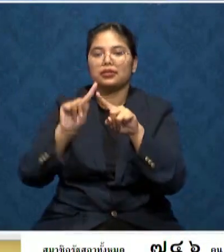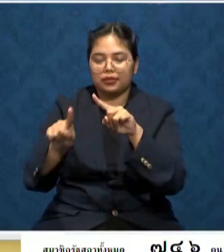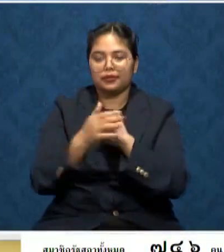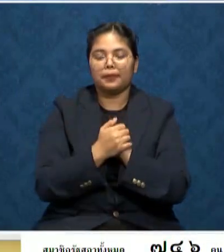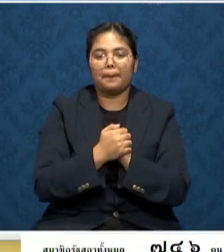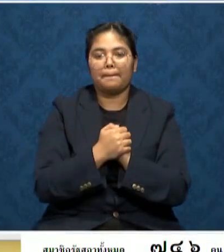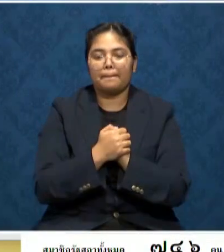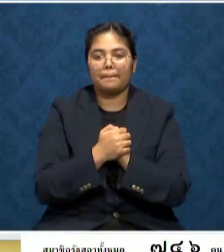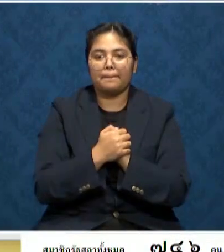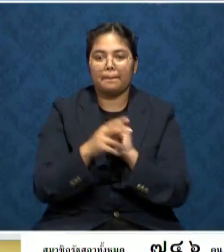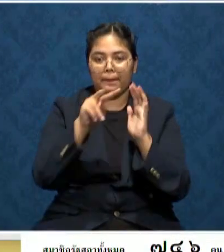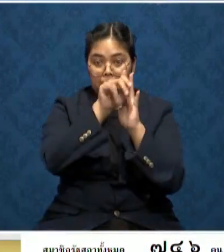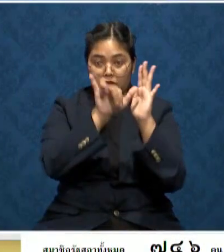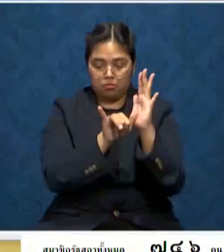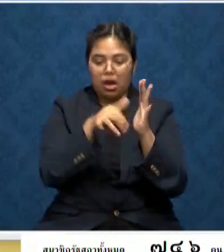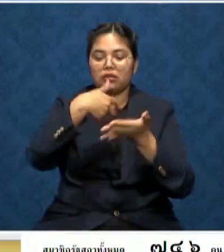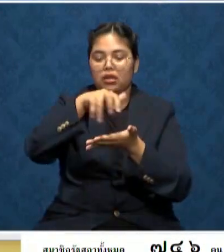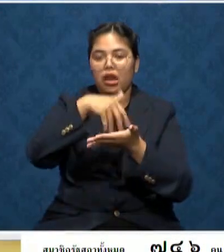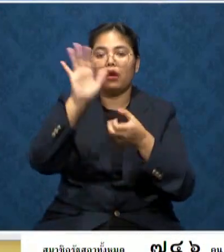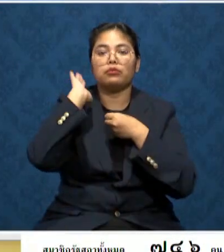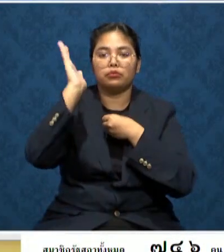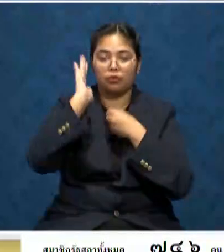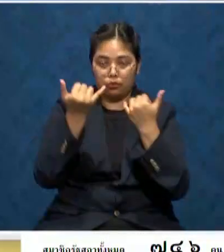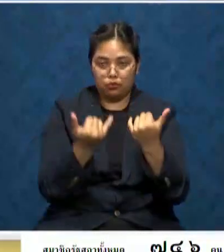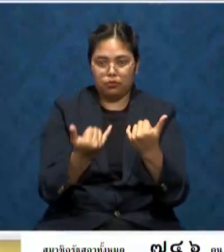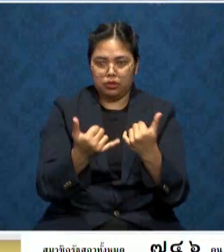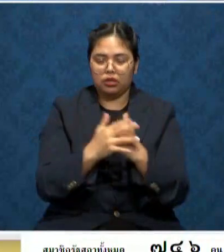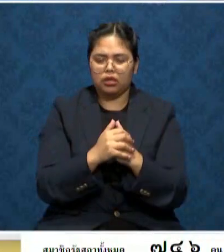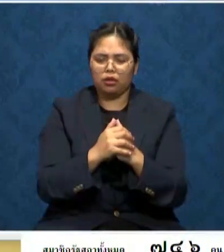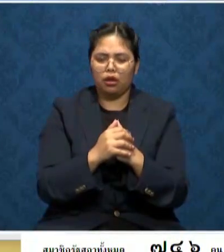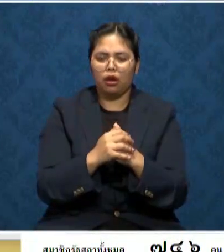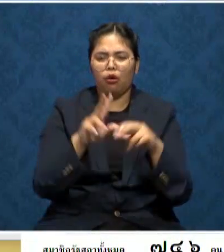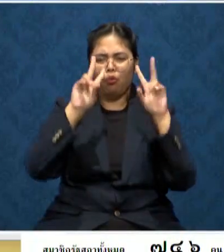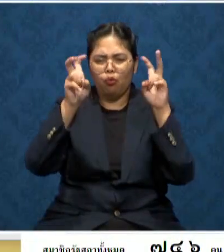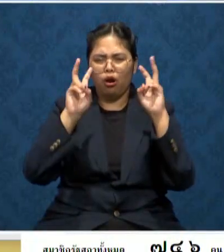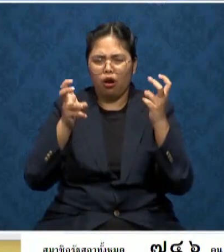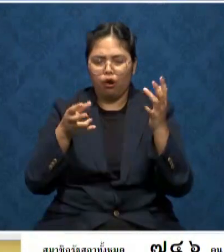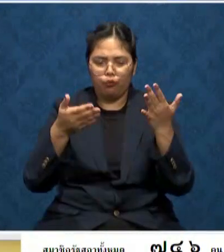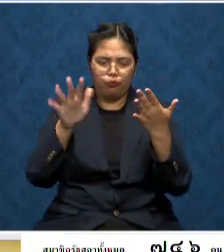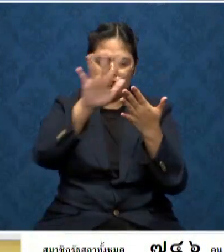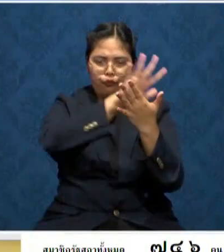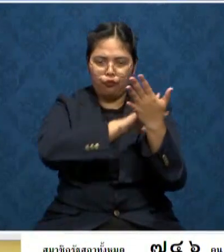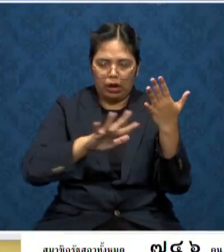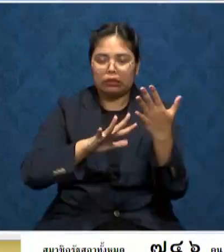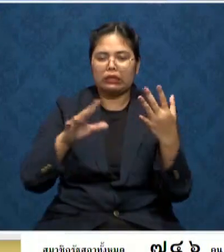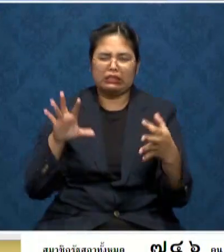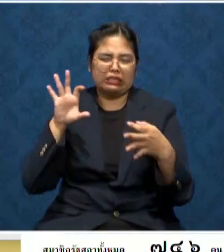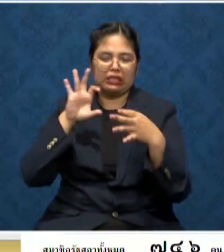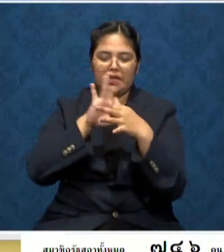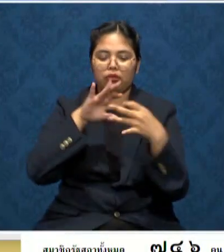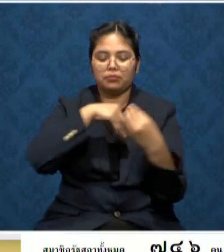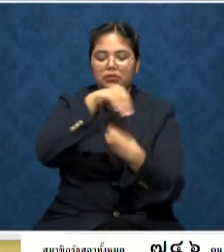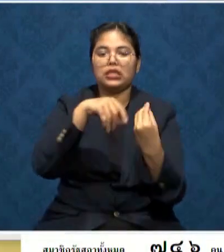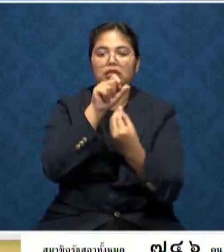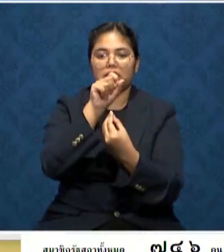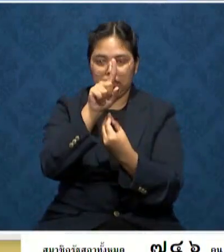Nayobai ทแดLeck วนนี้นะครับเปนโยบายที่ Özcan แต่ทุเรื่องแตค้อนข้างไปทังเรื่องเศรฐกิจระยะเร่งดวกและระยะ